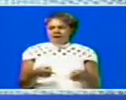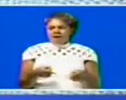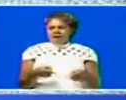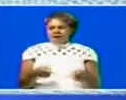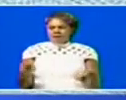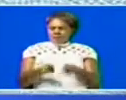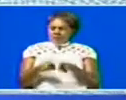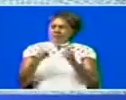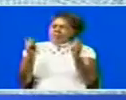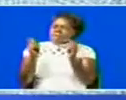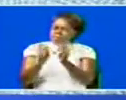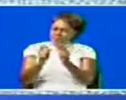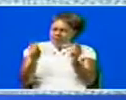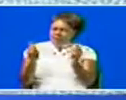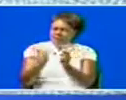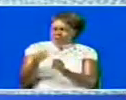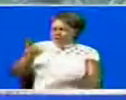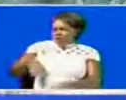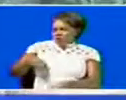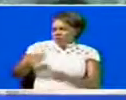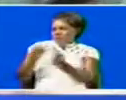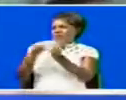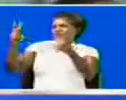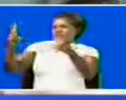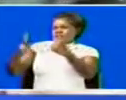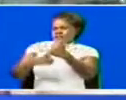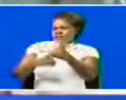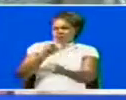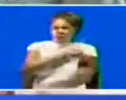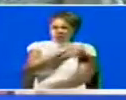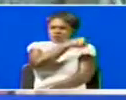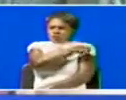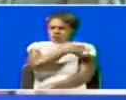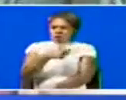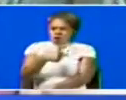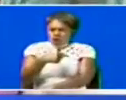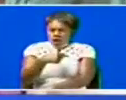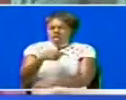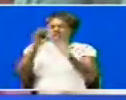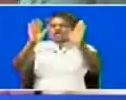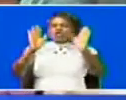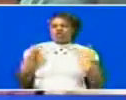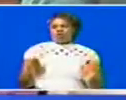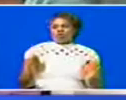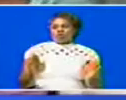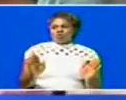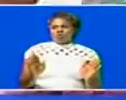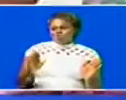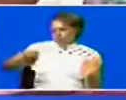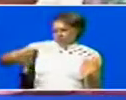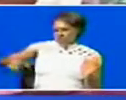Na licha ya uchungu waliopitia kina mama hawa 17 katika hospitali ya rufaa ya Jaramogi Oginga Odinga mjini